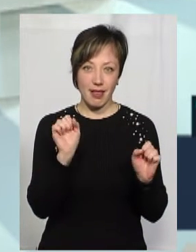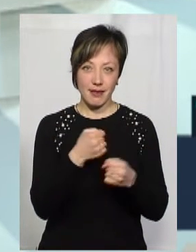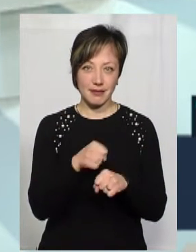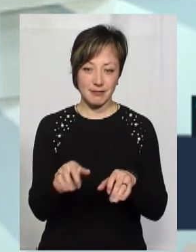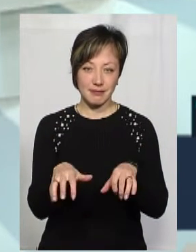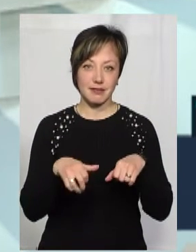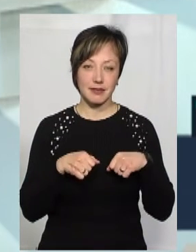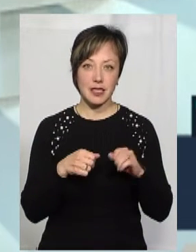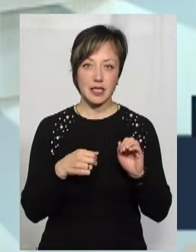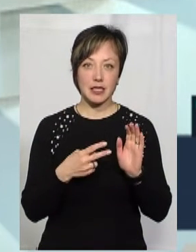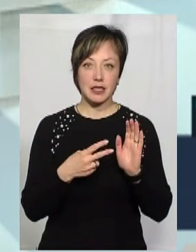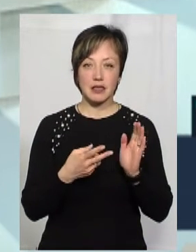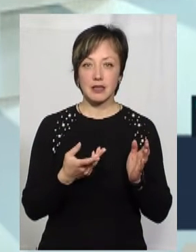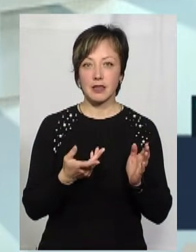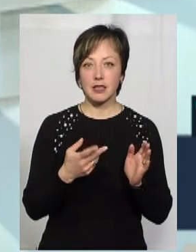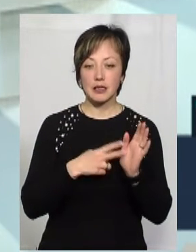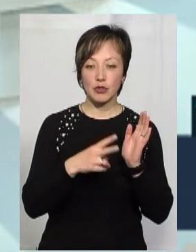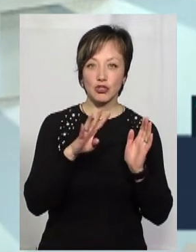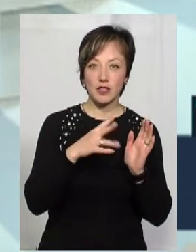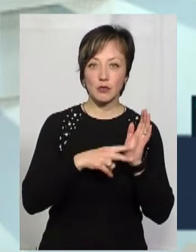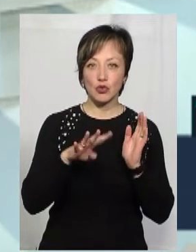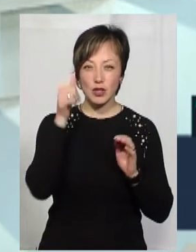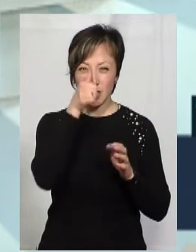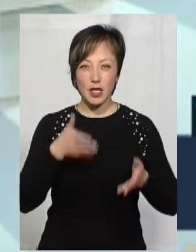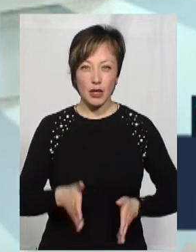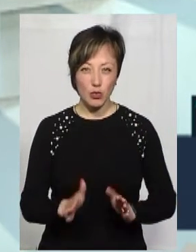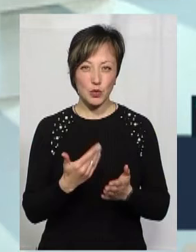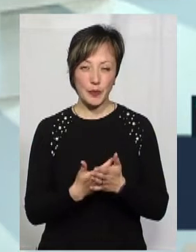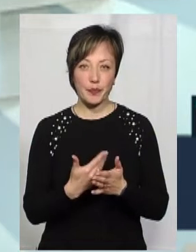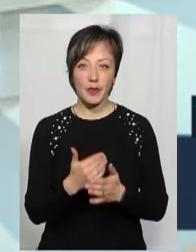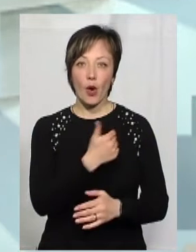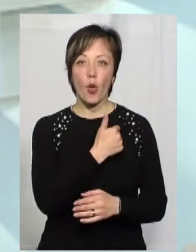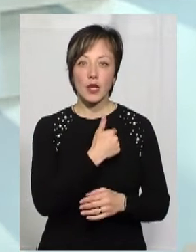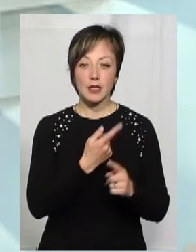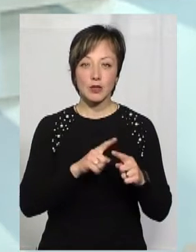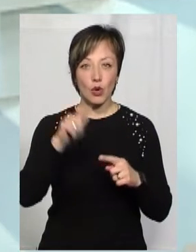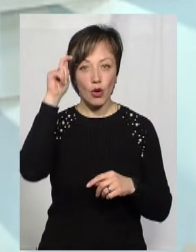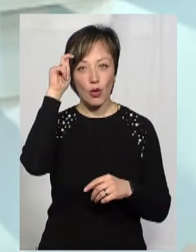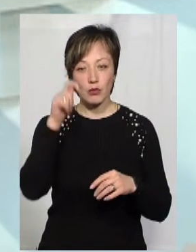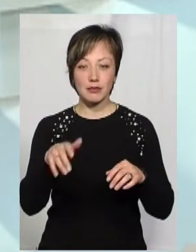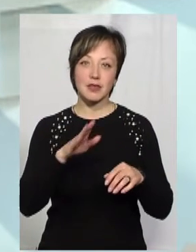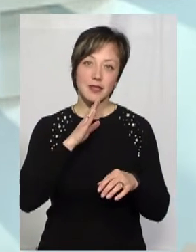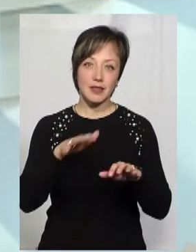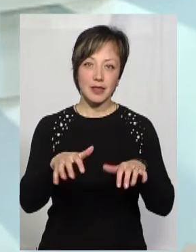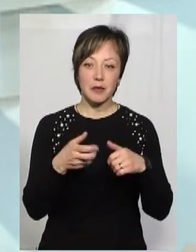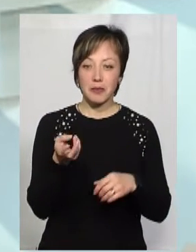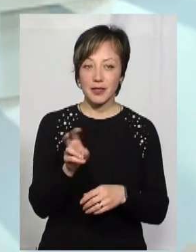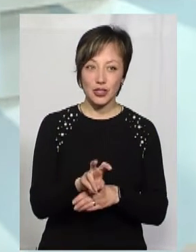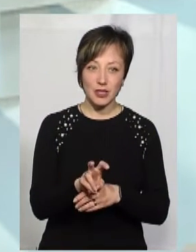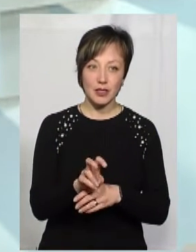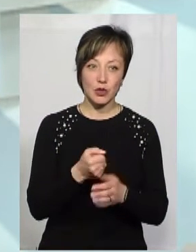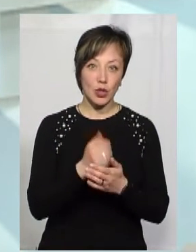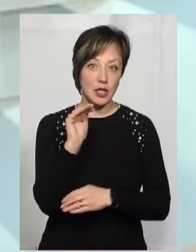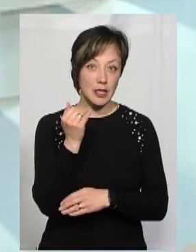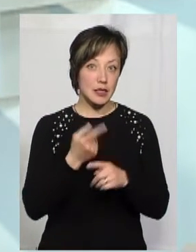дитини 74-й, 76-й рік народження, якщо мені пам'ять не зраджує, і вони хотіли цього хлопчика або дівчинку, але вони прийшли